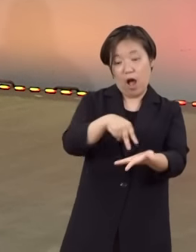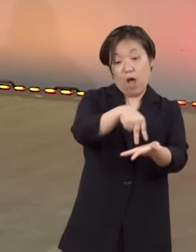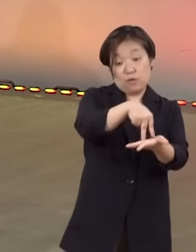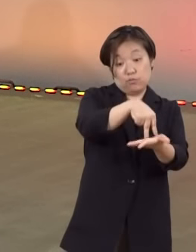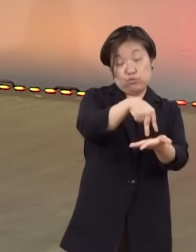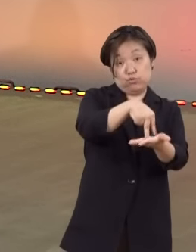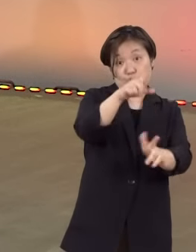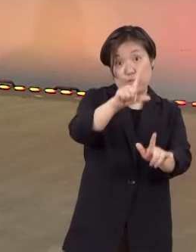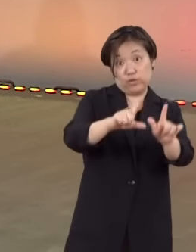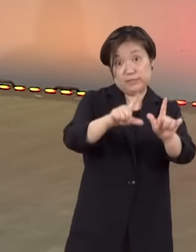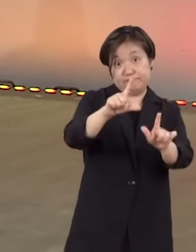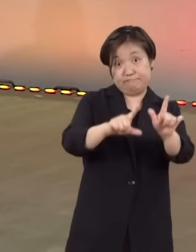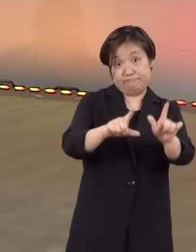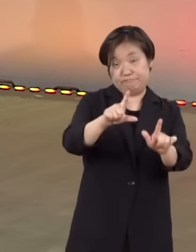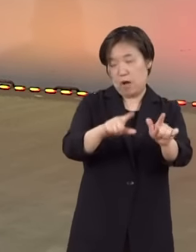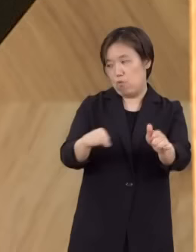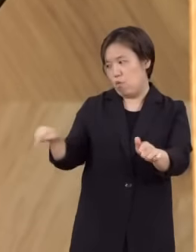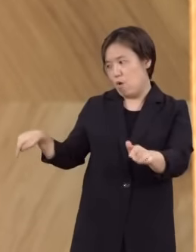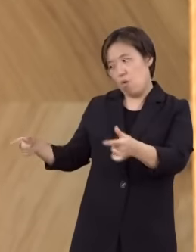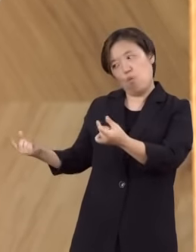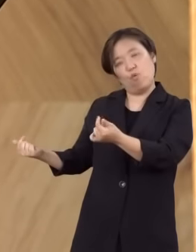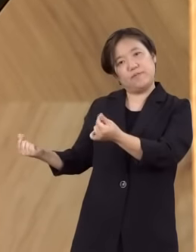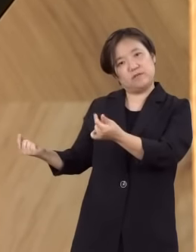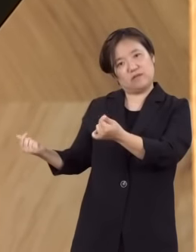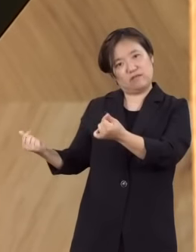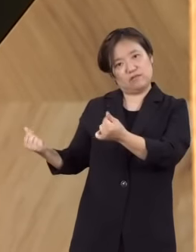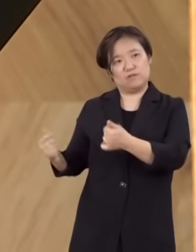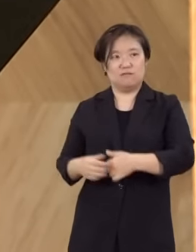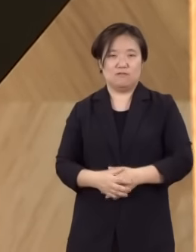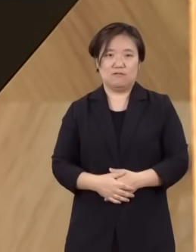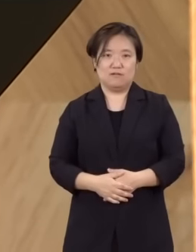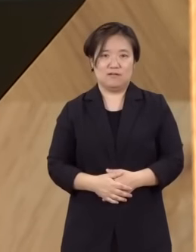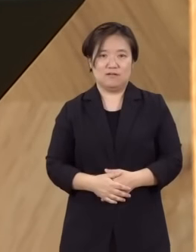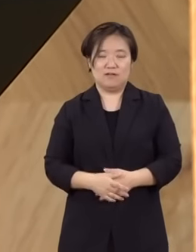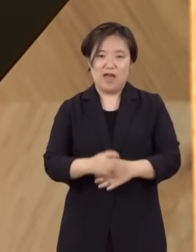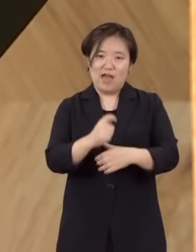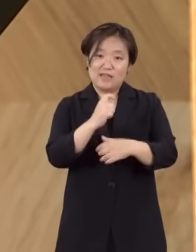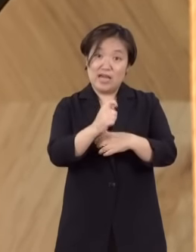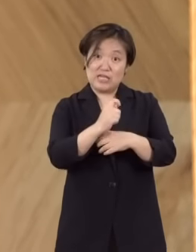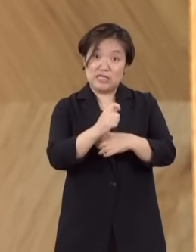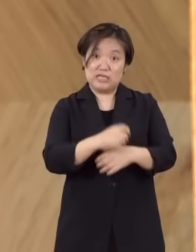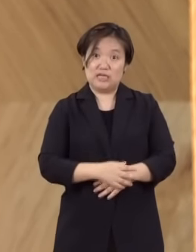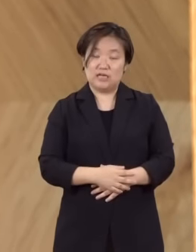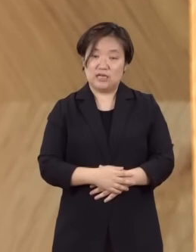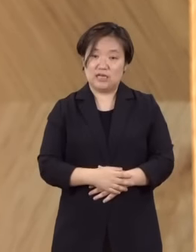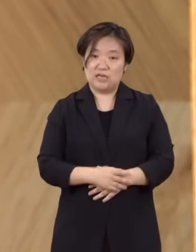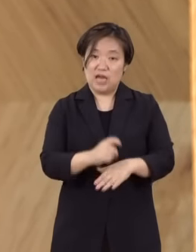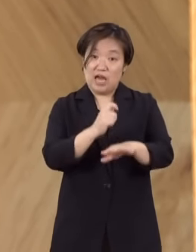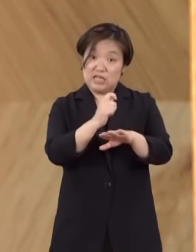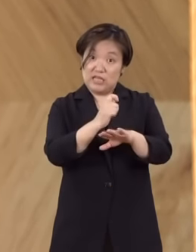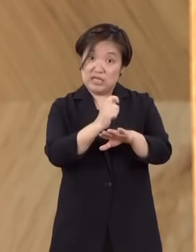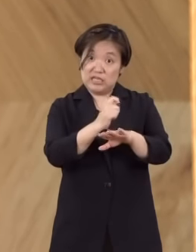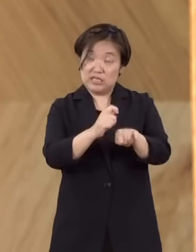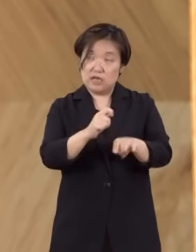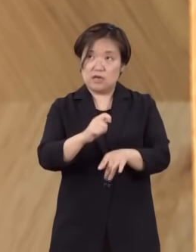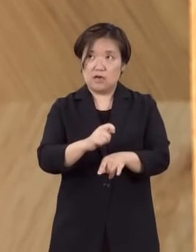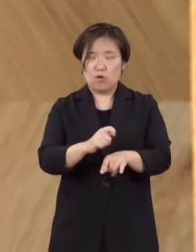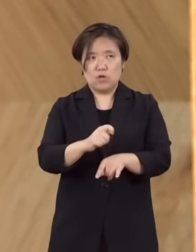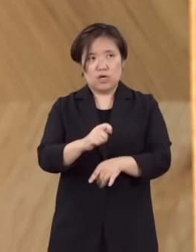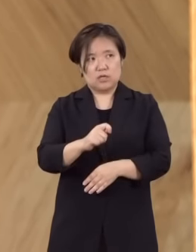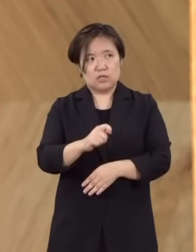복장이랑 비슷했습니다 택시 비용이 4000원인데 택시 기사분이